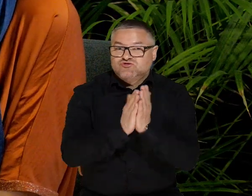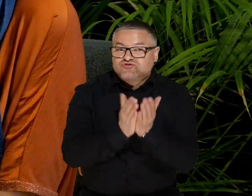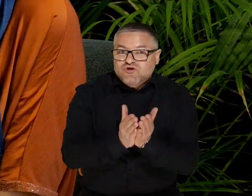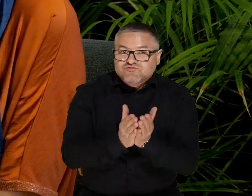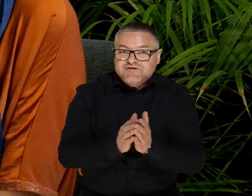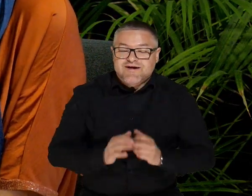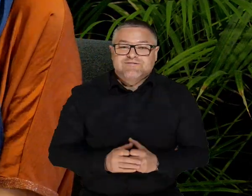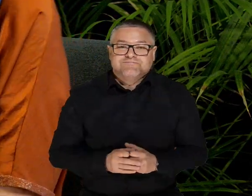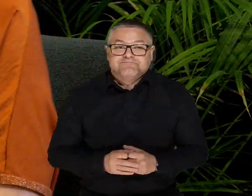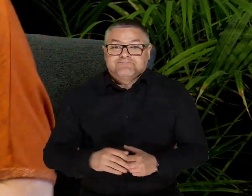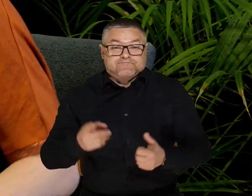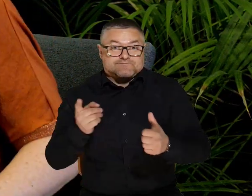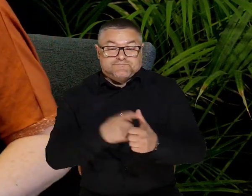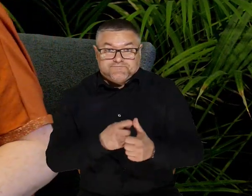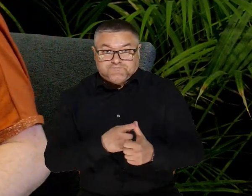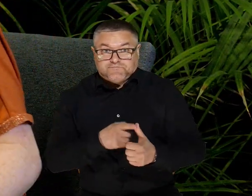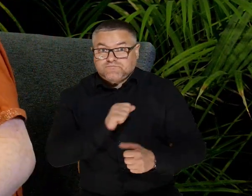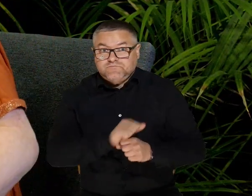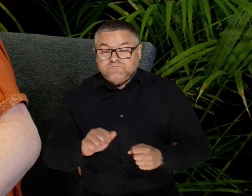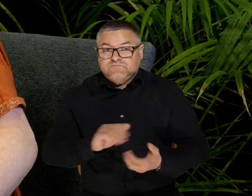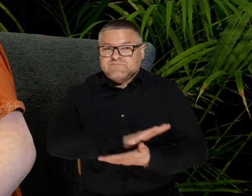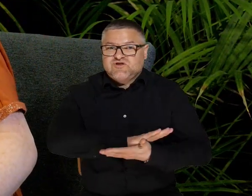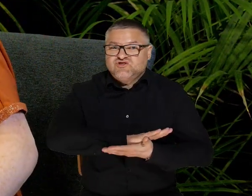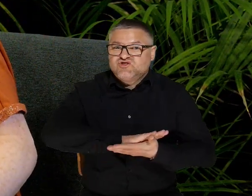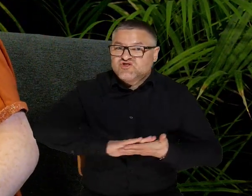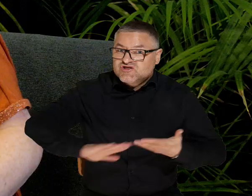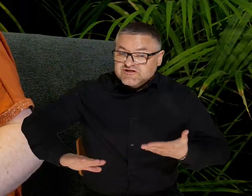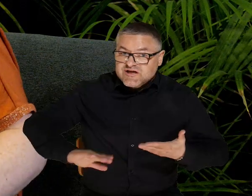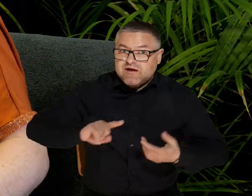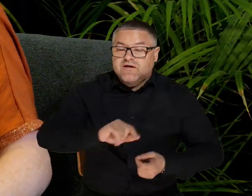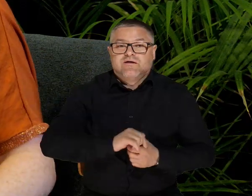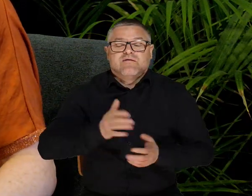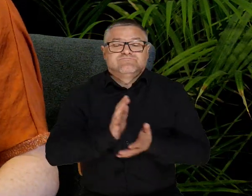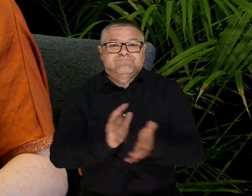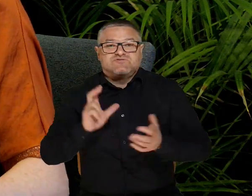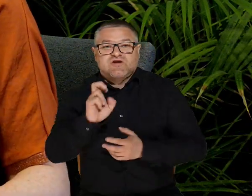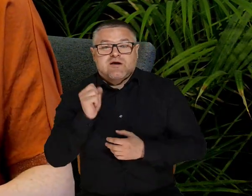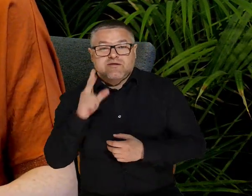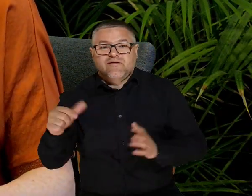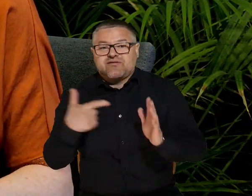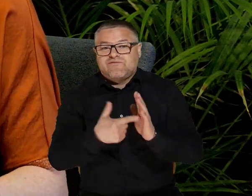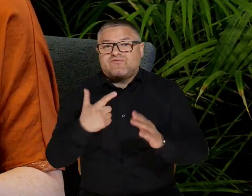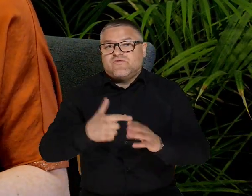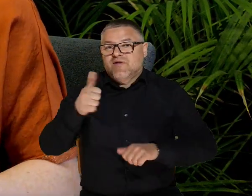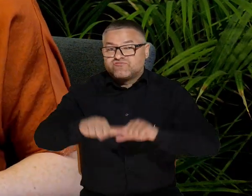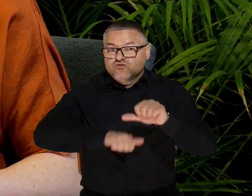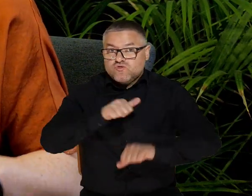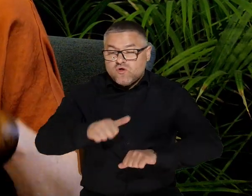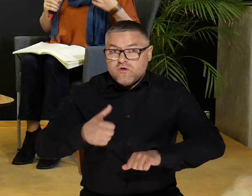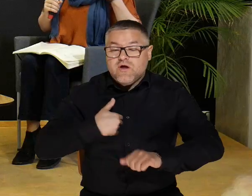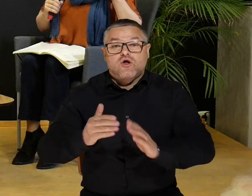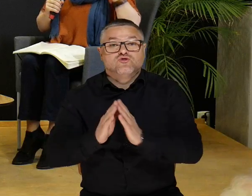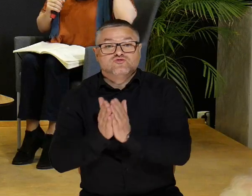książkach. Z jednej strony jest to Czystka, wydana w wydawnictwie Czarne w 2021 roku